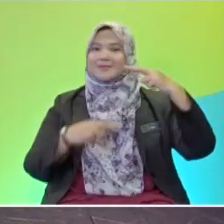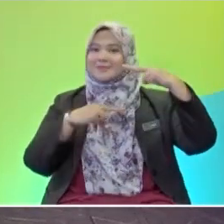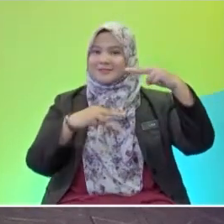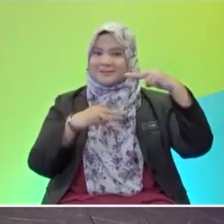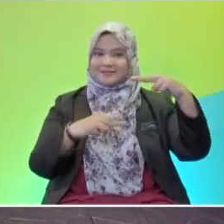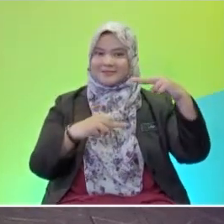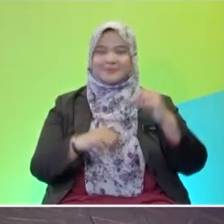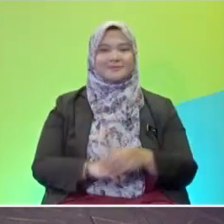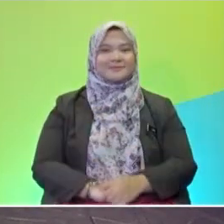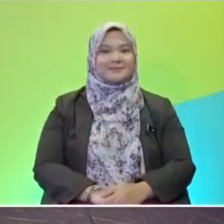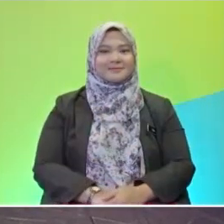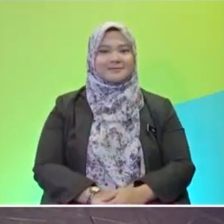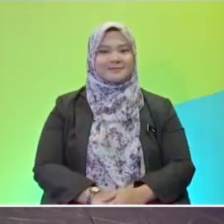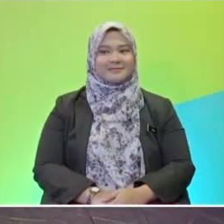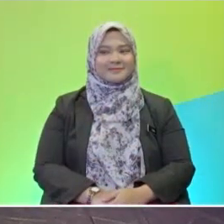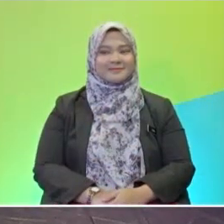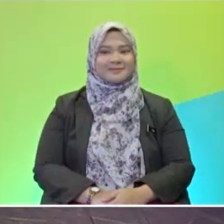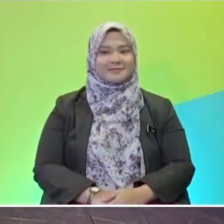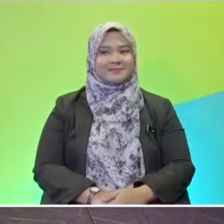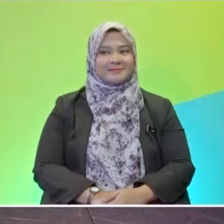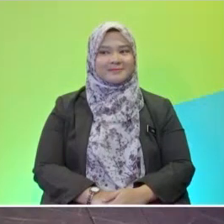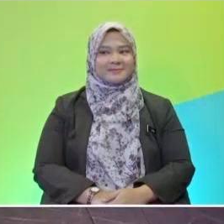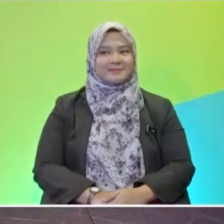Oke tadi